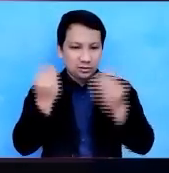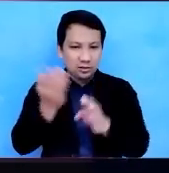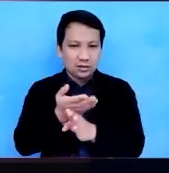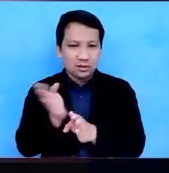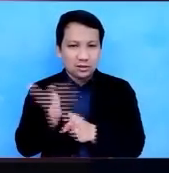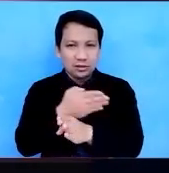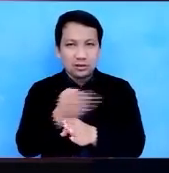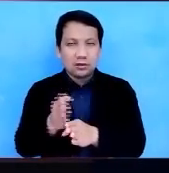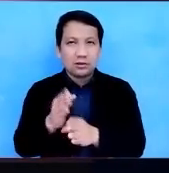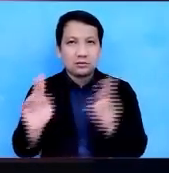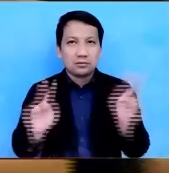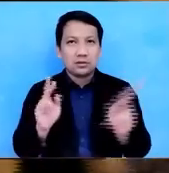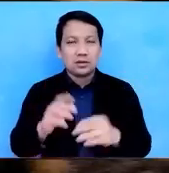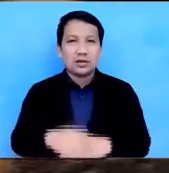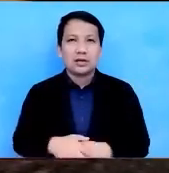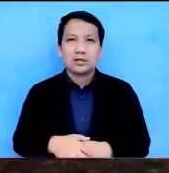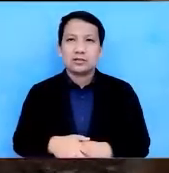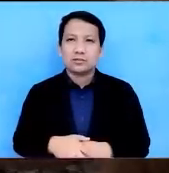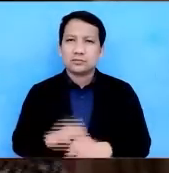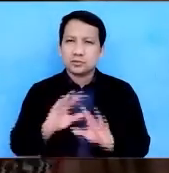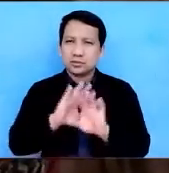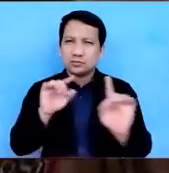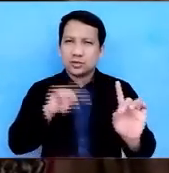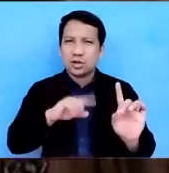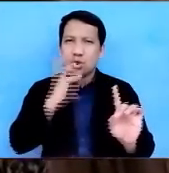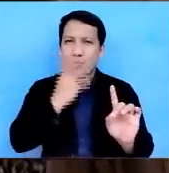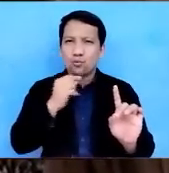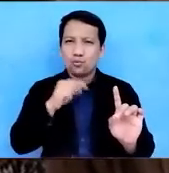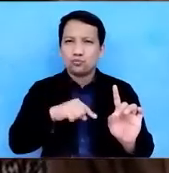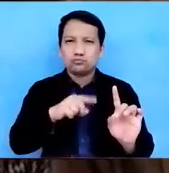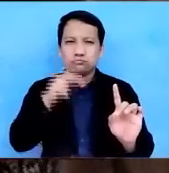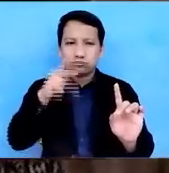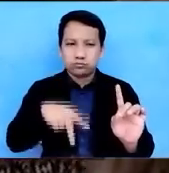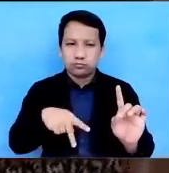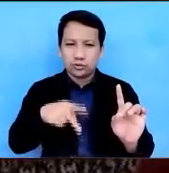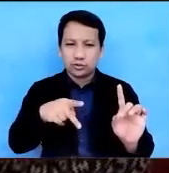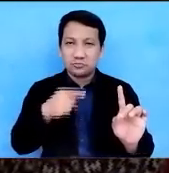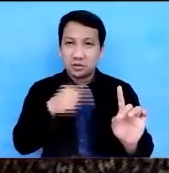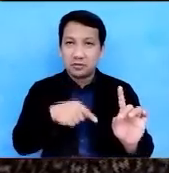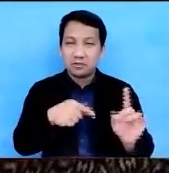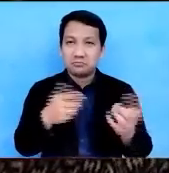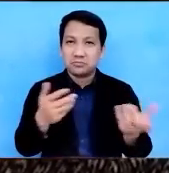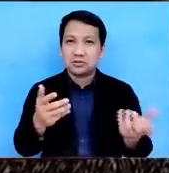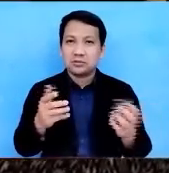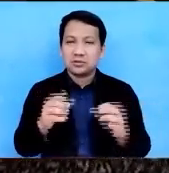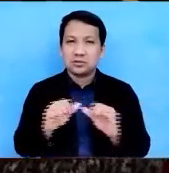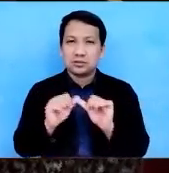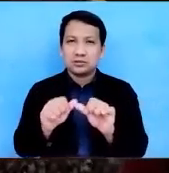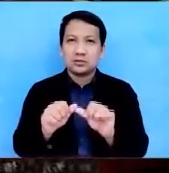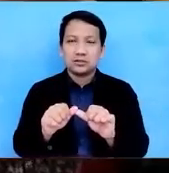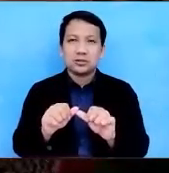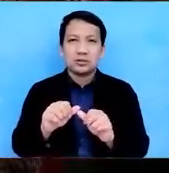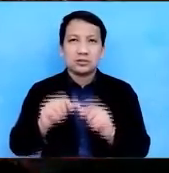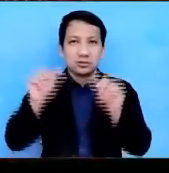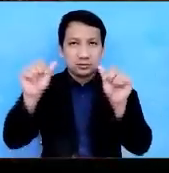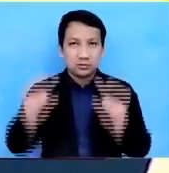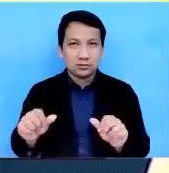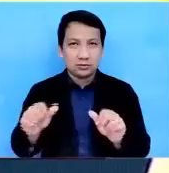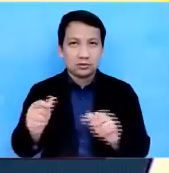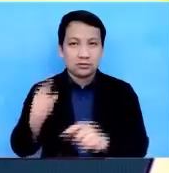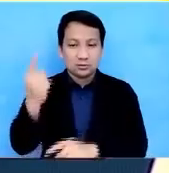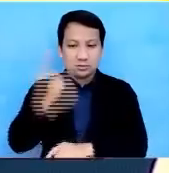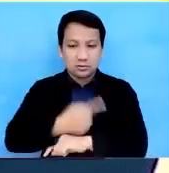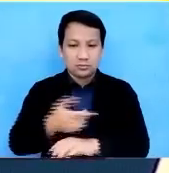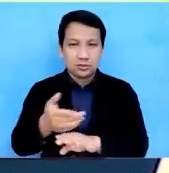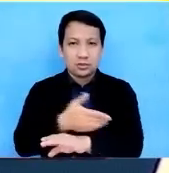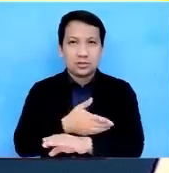mga tao. Hindi nilinaw ng Vice-Presidente kung sinong pinatatamaan niya, pero lumabas ang naturang post isang araw matapos